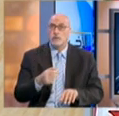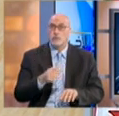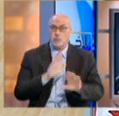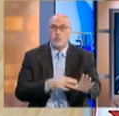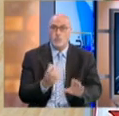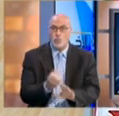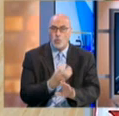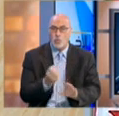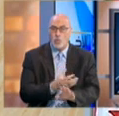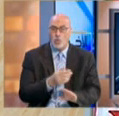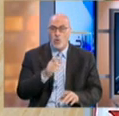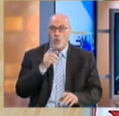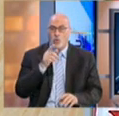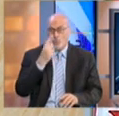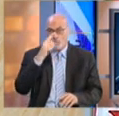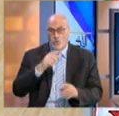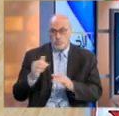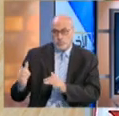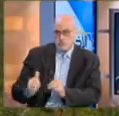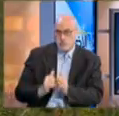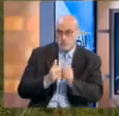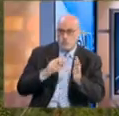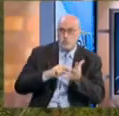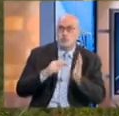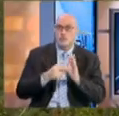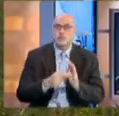الذين سيقومون بمرافقة هذا المشروع.